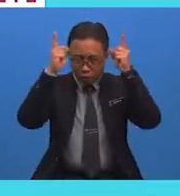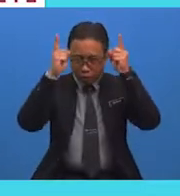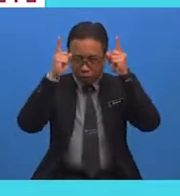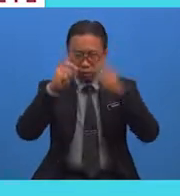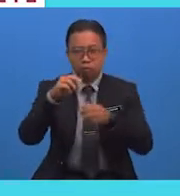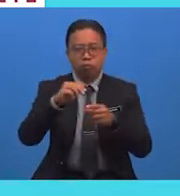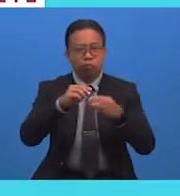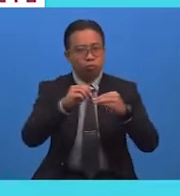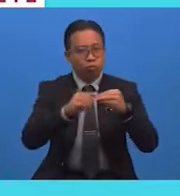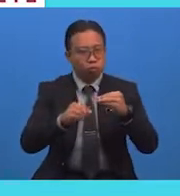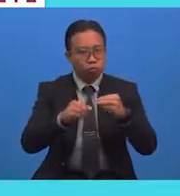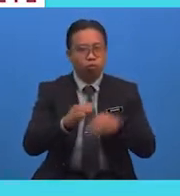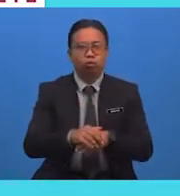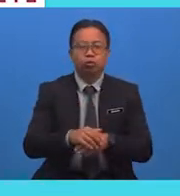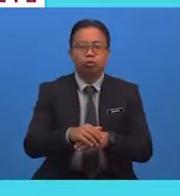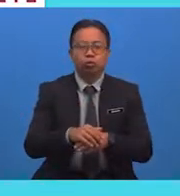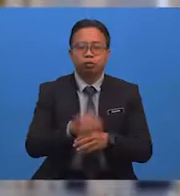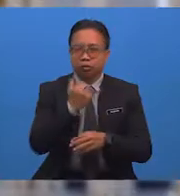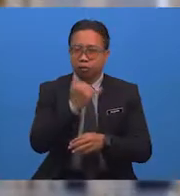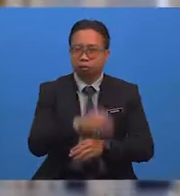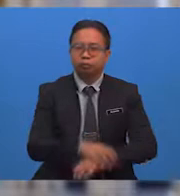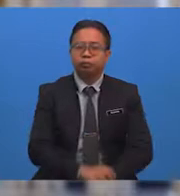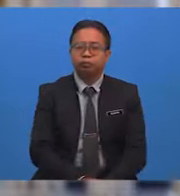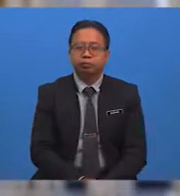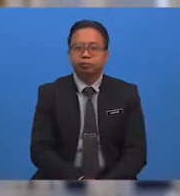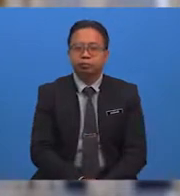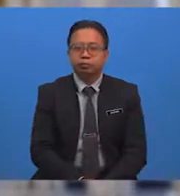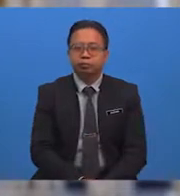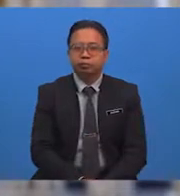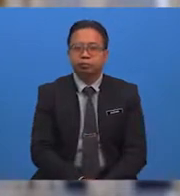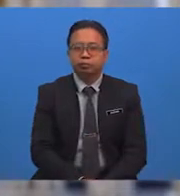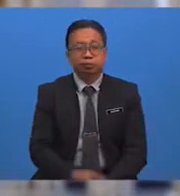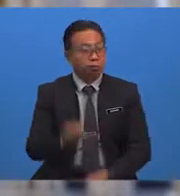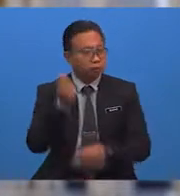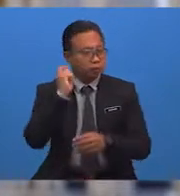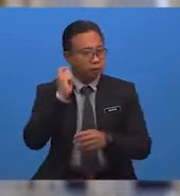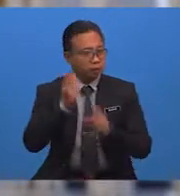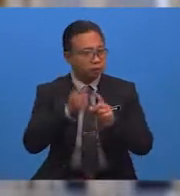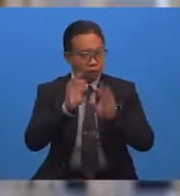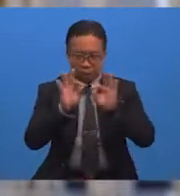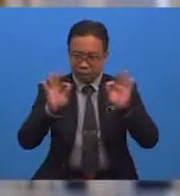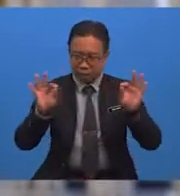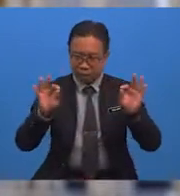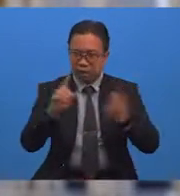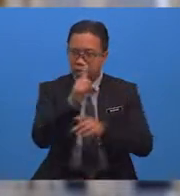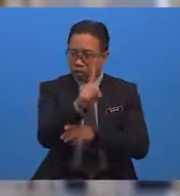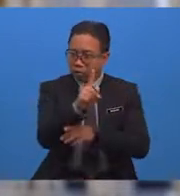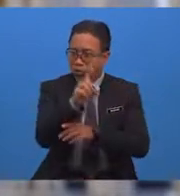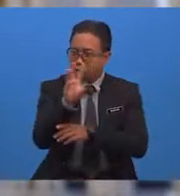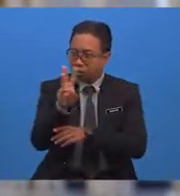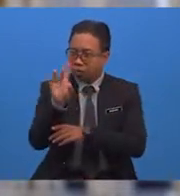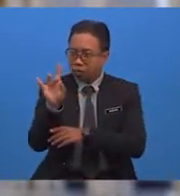yang terang nyata bagi kamu. Berdasarkan intisari surah Al-Baqarah ayat 168